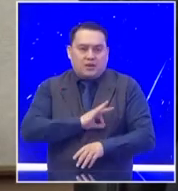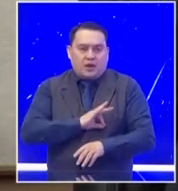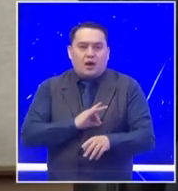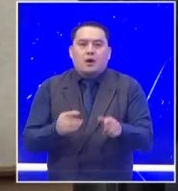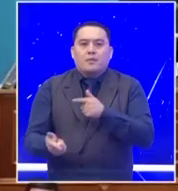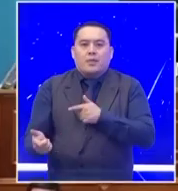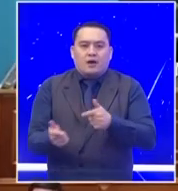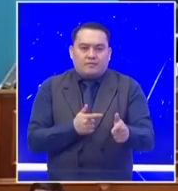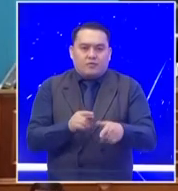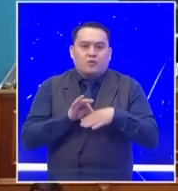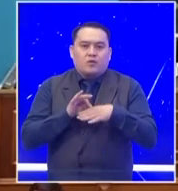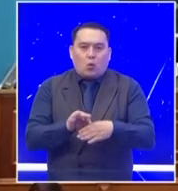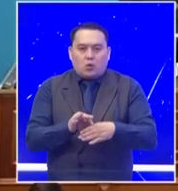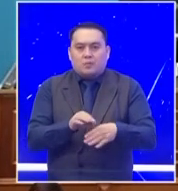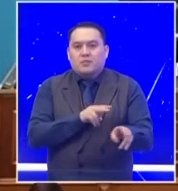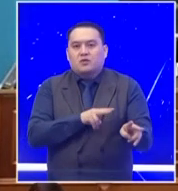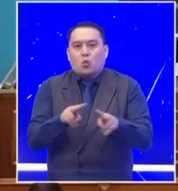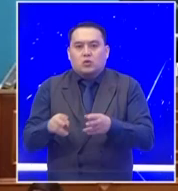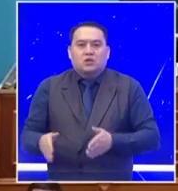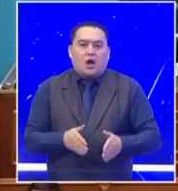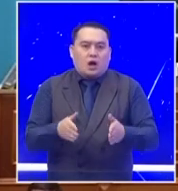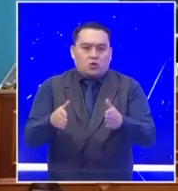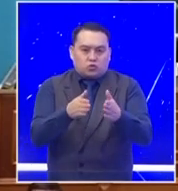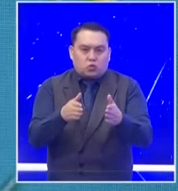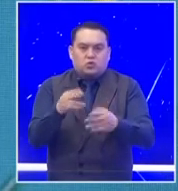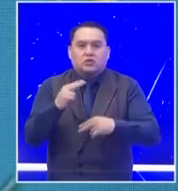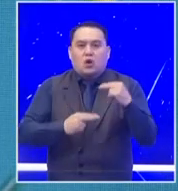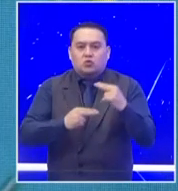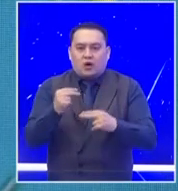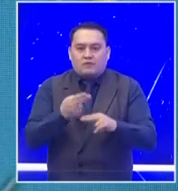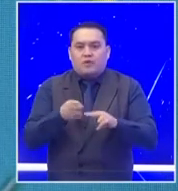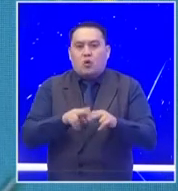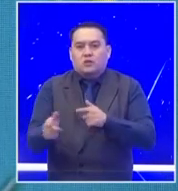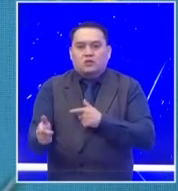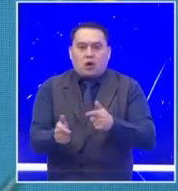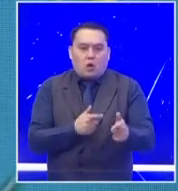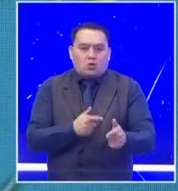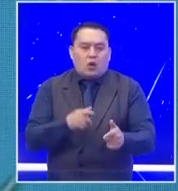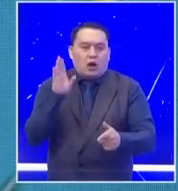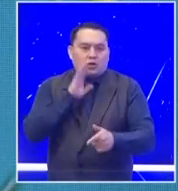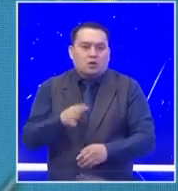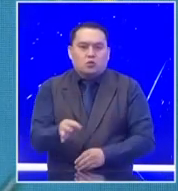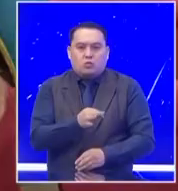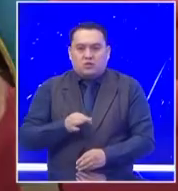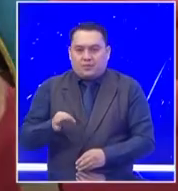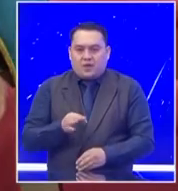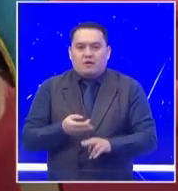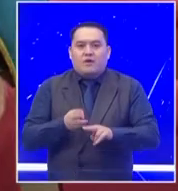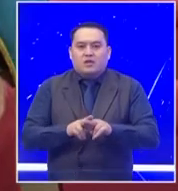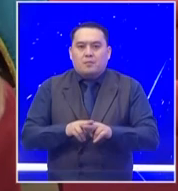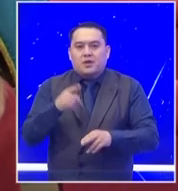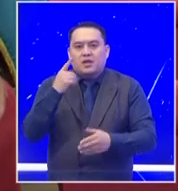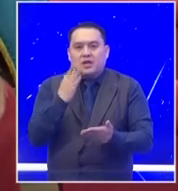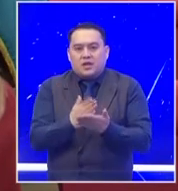техники. Проводится ежедневное патрулирование автодорог и дорожных сооружений, готовы к паводковому периоду и в Алматинской области. Для